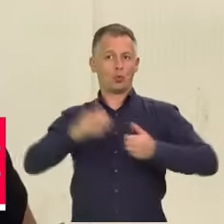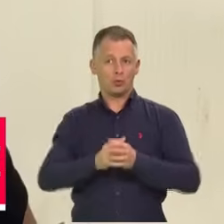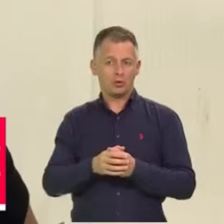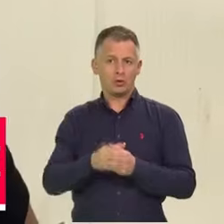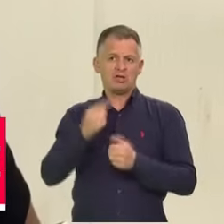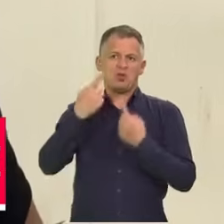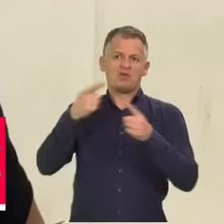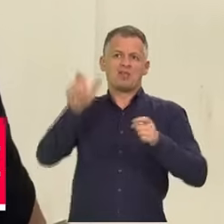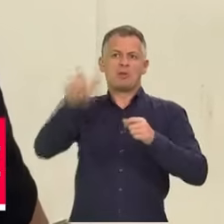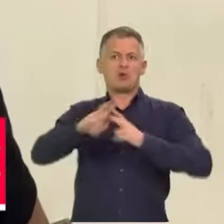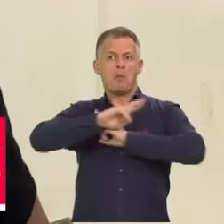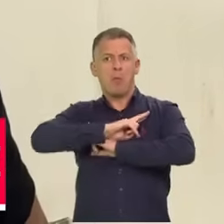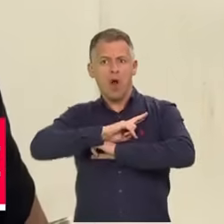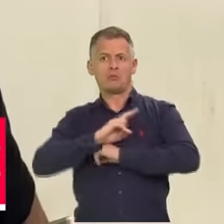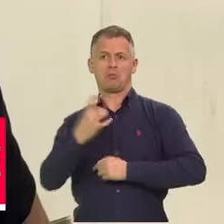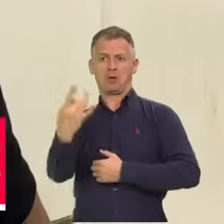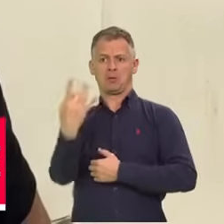diferite cadavre, în care,